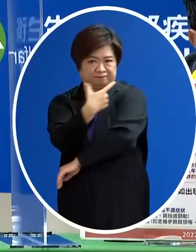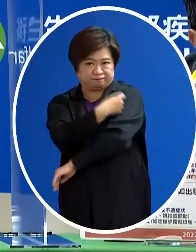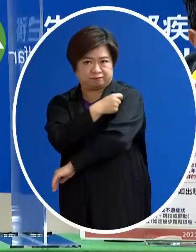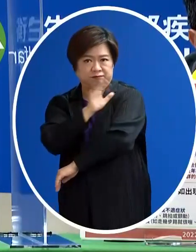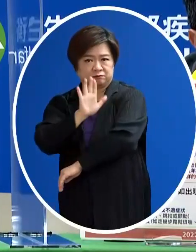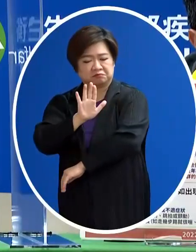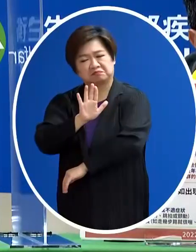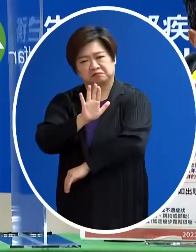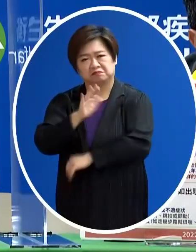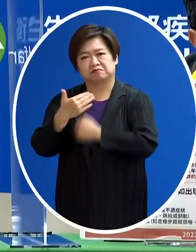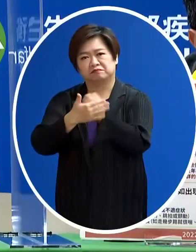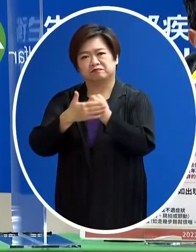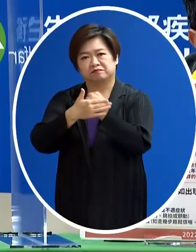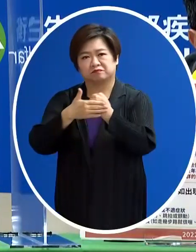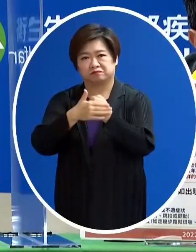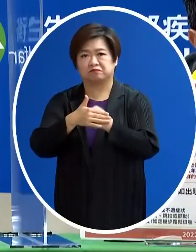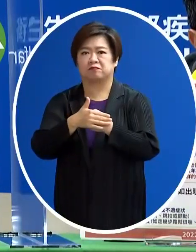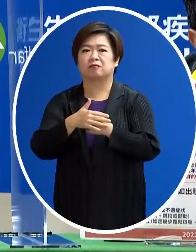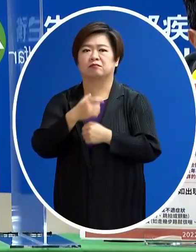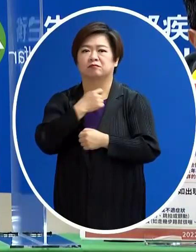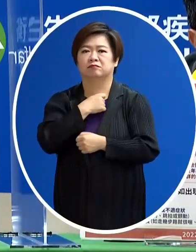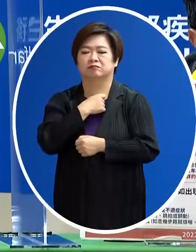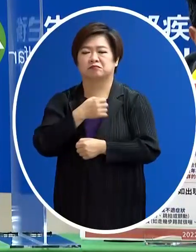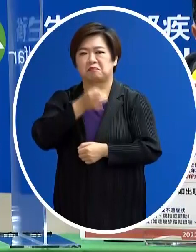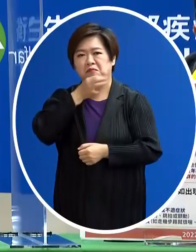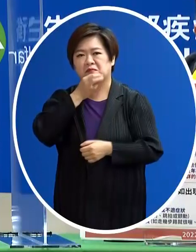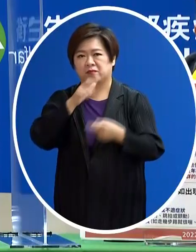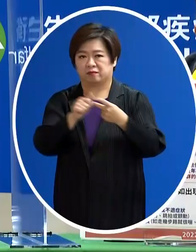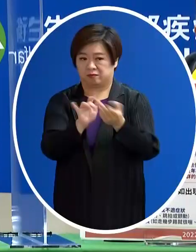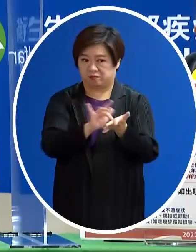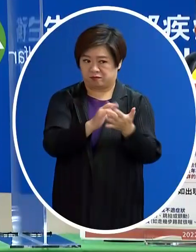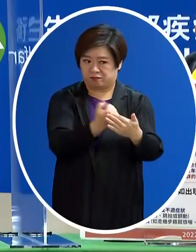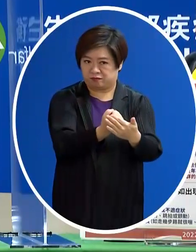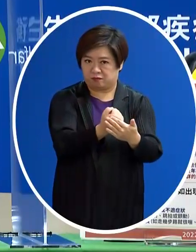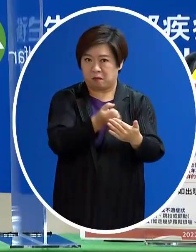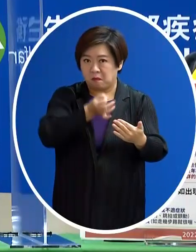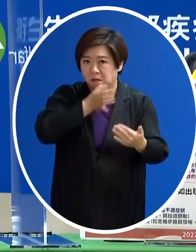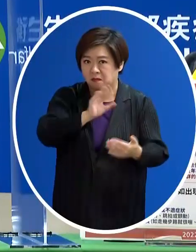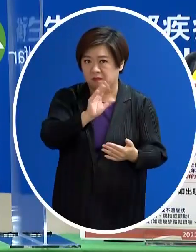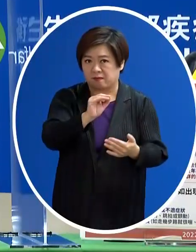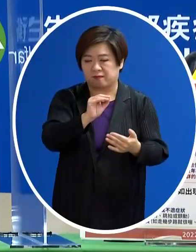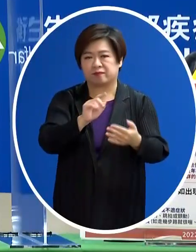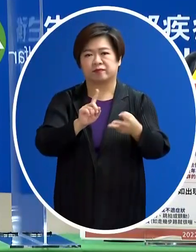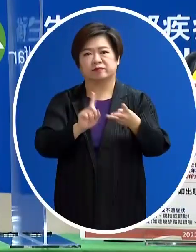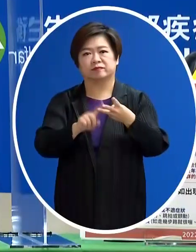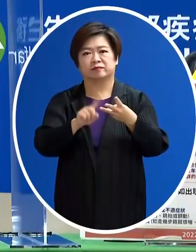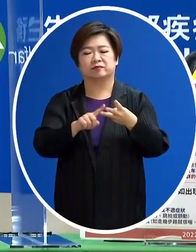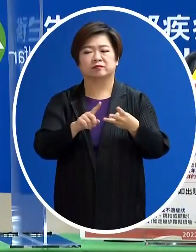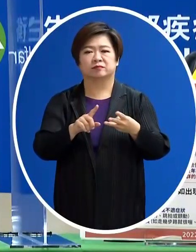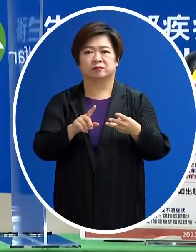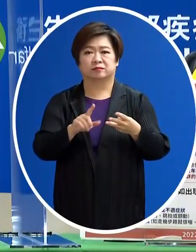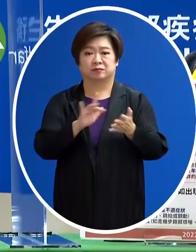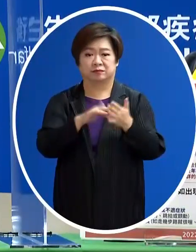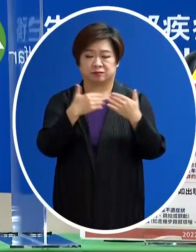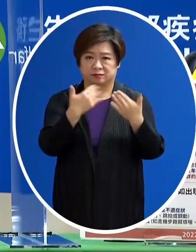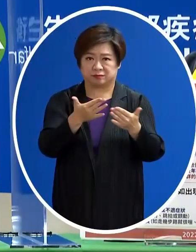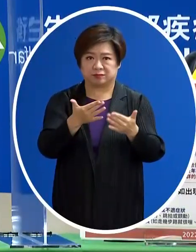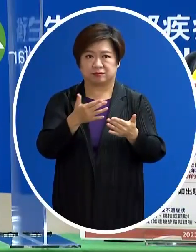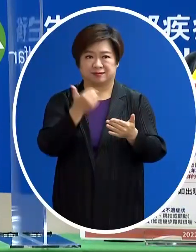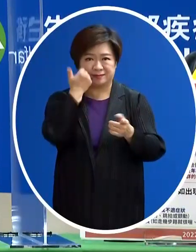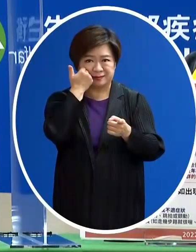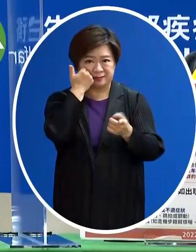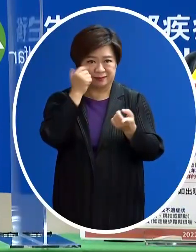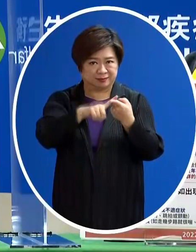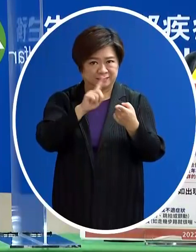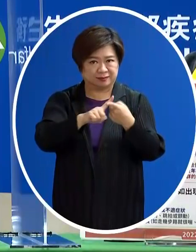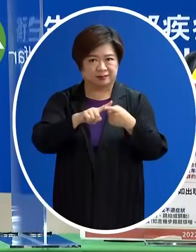施打是不是足够？第二的药物的准备是不是够？好，那还有给药的一个对象、速度，哈，